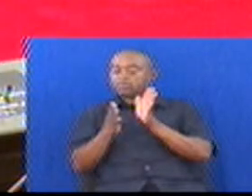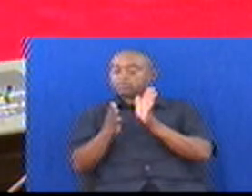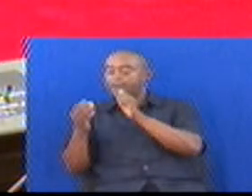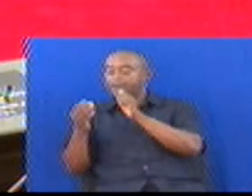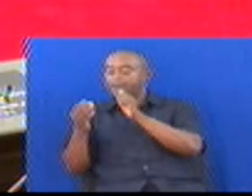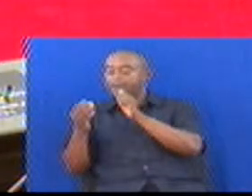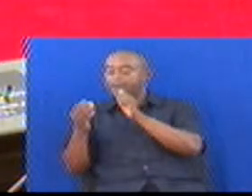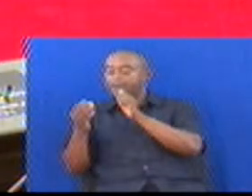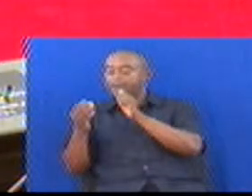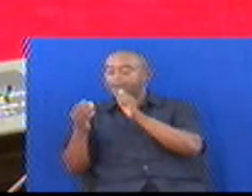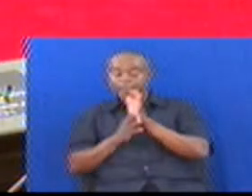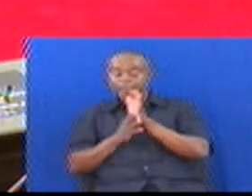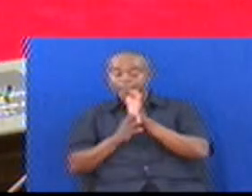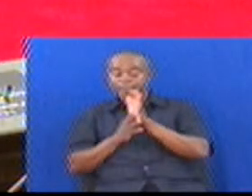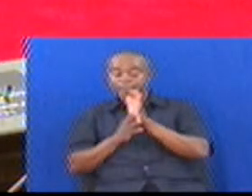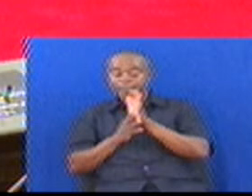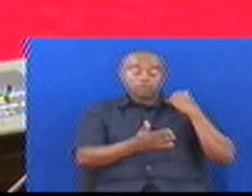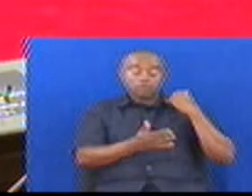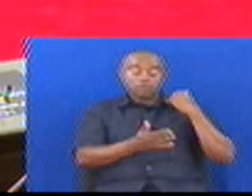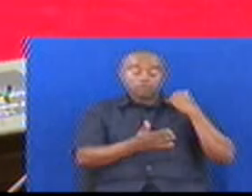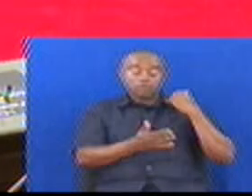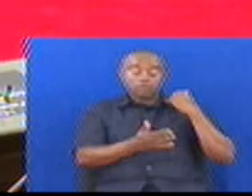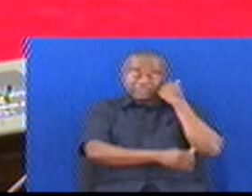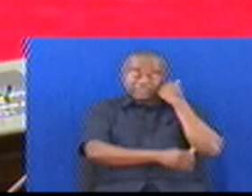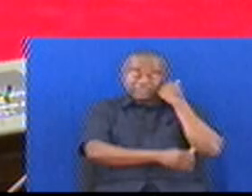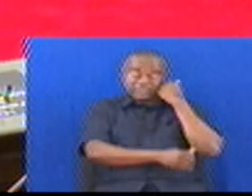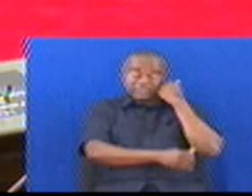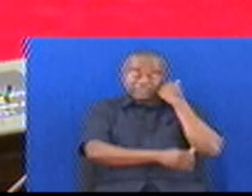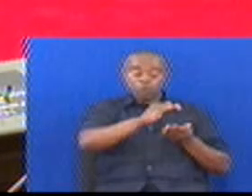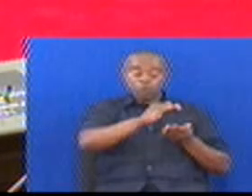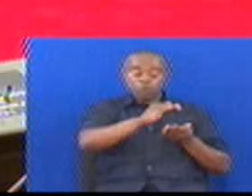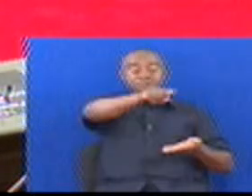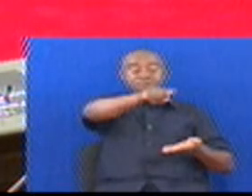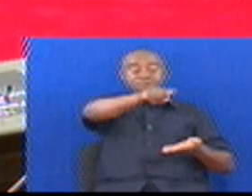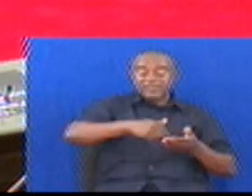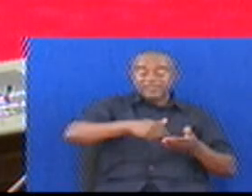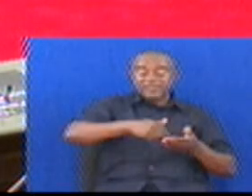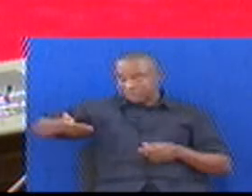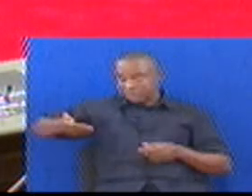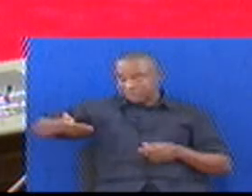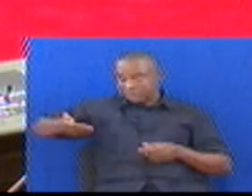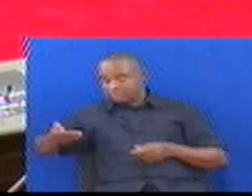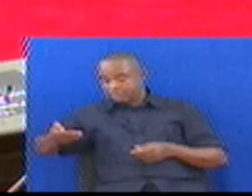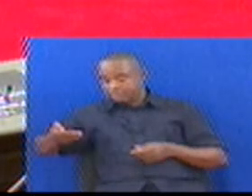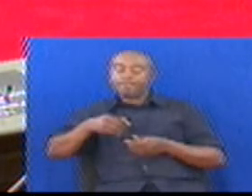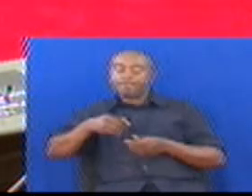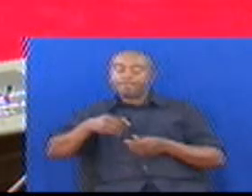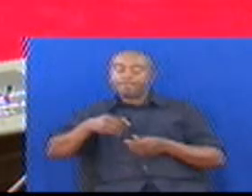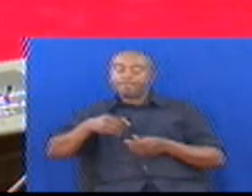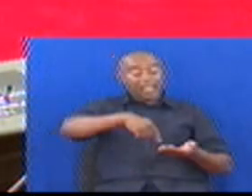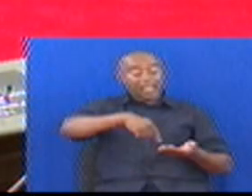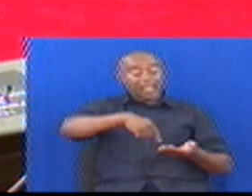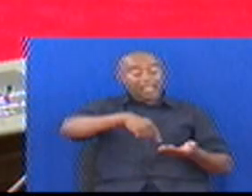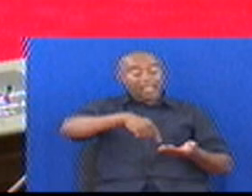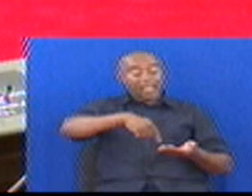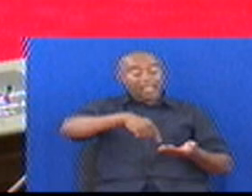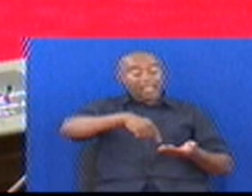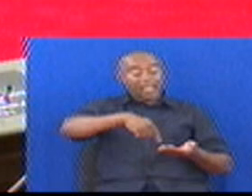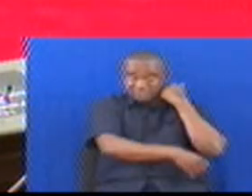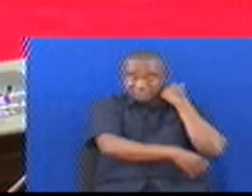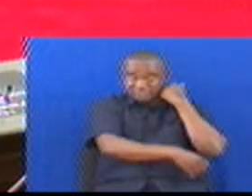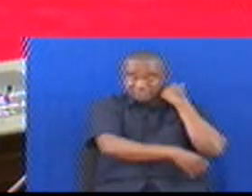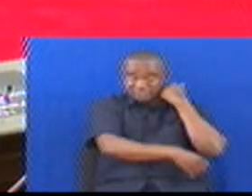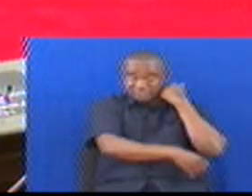cha umaskini kimepungua katika maeneo yote mijini na vijijini, ambako katika maeneo ya mijini umaskini ulipungua kutoka